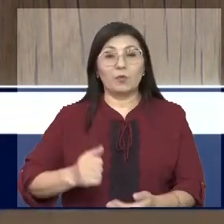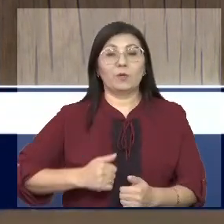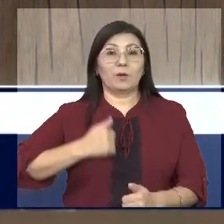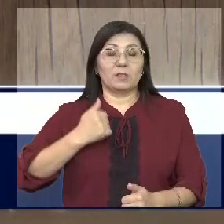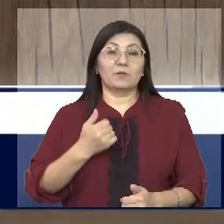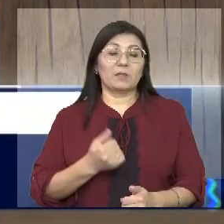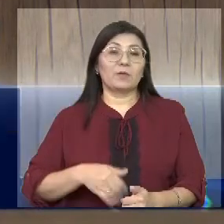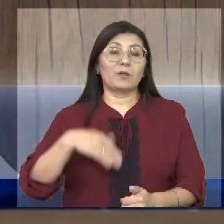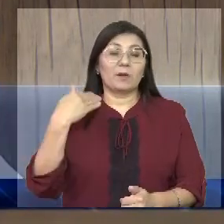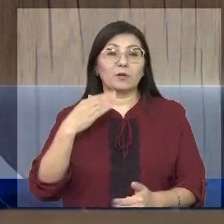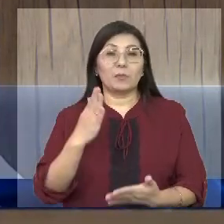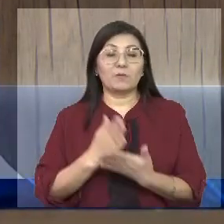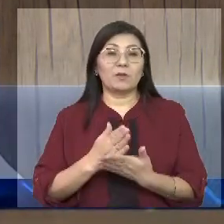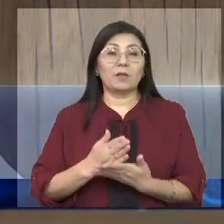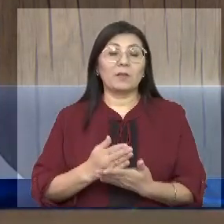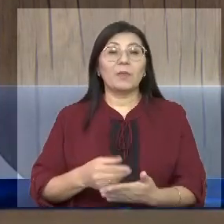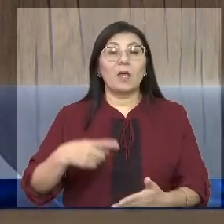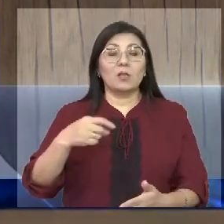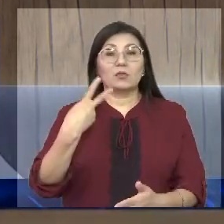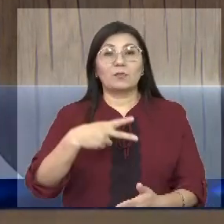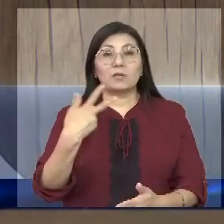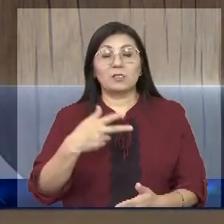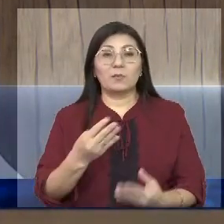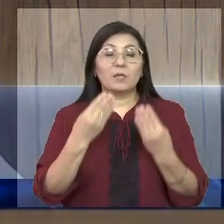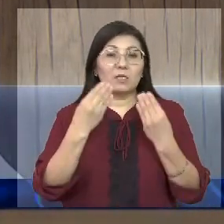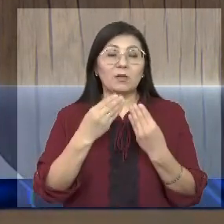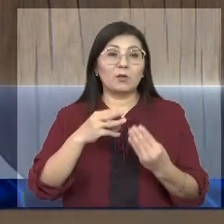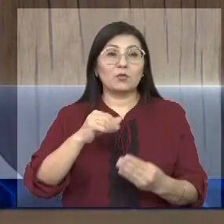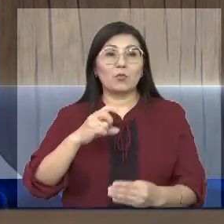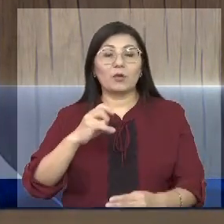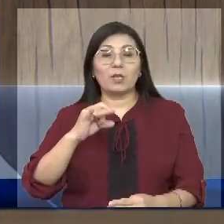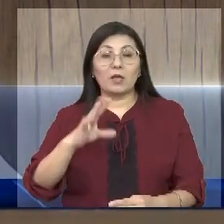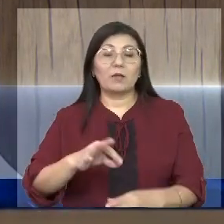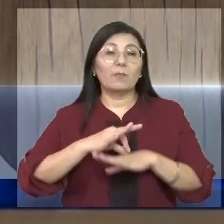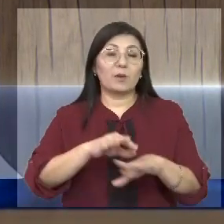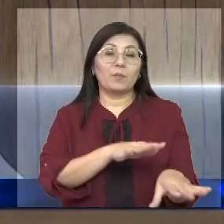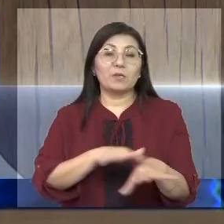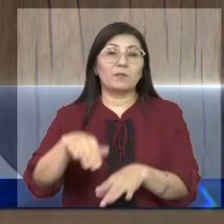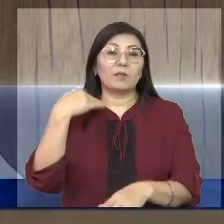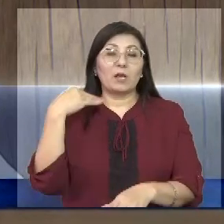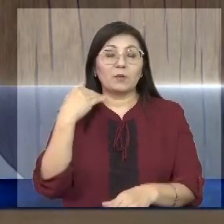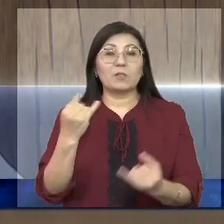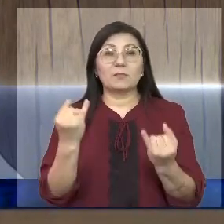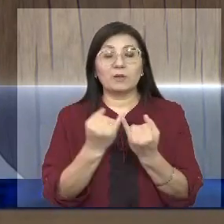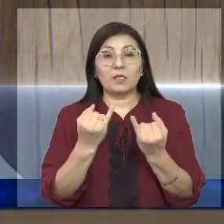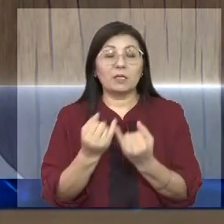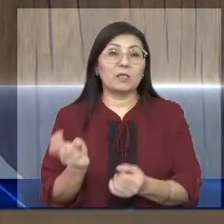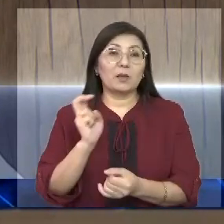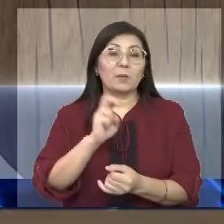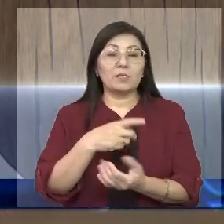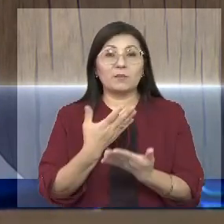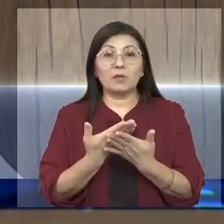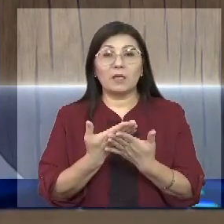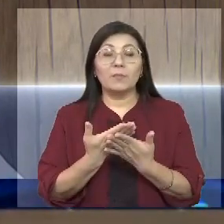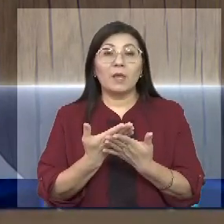В регионе в честь 125-летия Темирбека Жургенова организованы различные мероприятия. Уверен, что актюбинцы и гости, съехавшиеся из разных